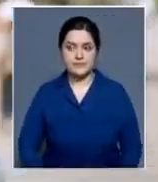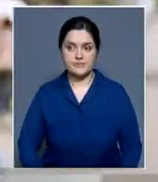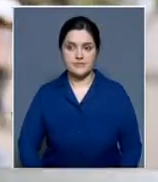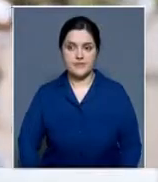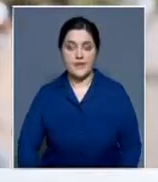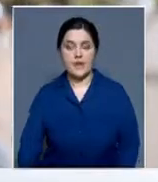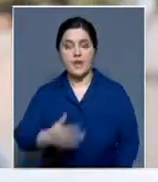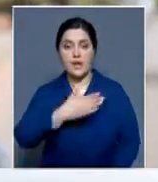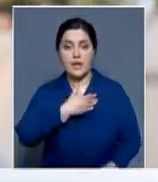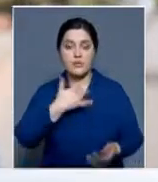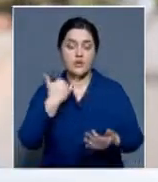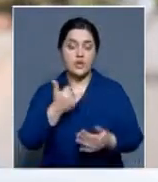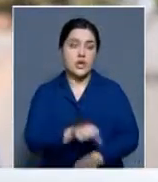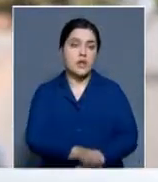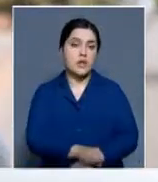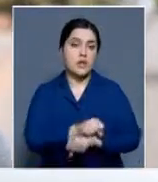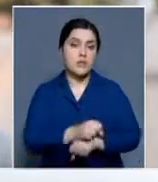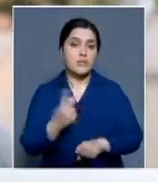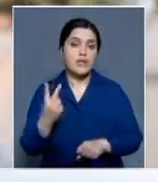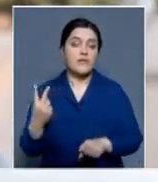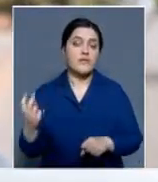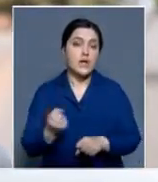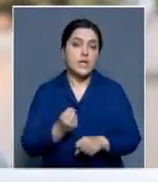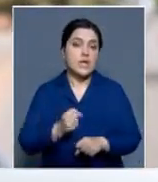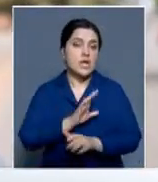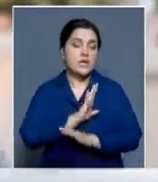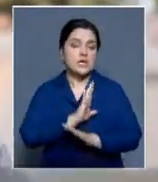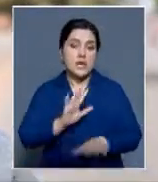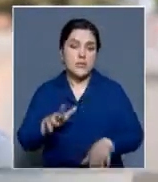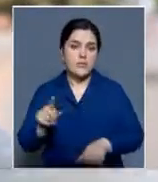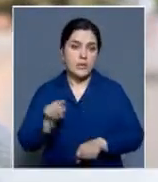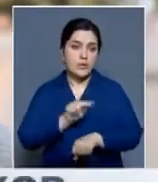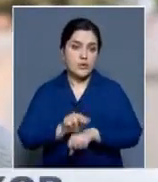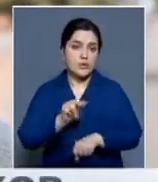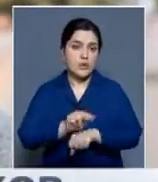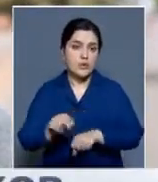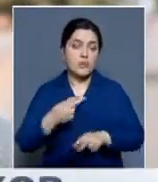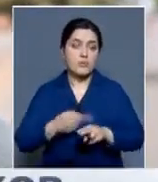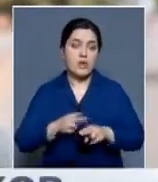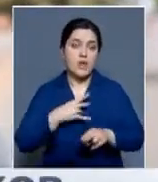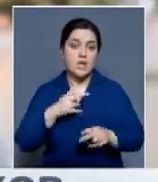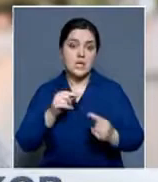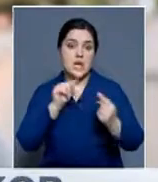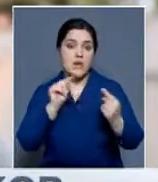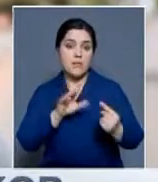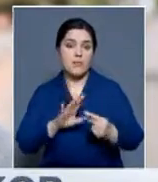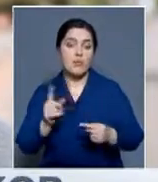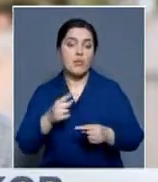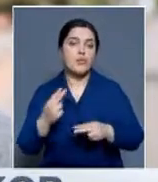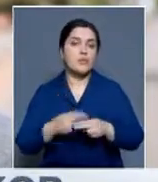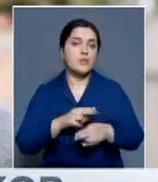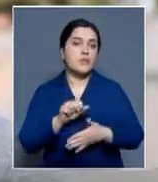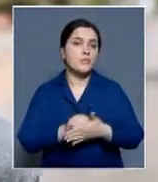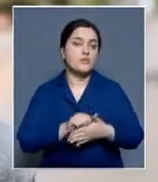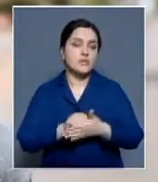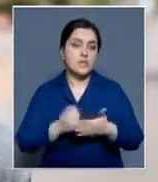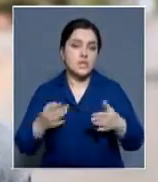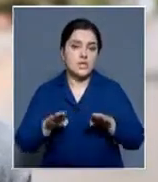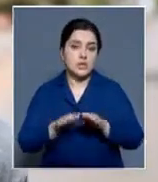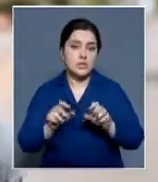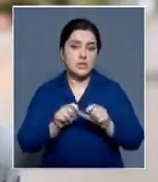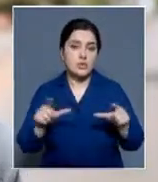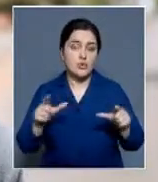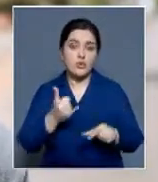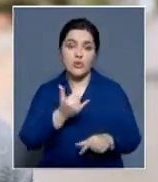Мы вышли на демонстрацию, потому что 2 недели не было занятий. Это не политический протест, мы лишь против необоснованного закрытия школ. У нас не